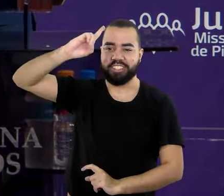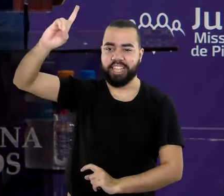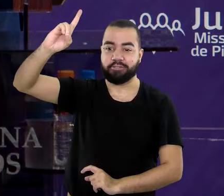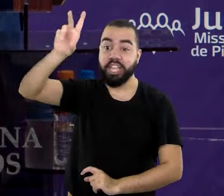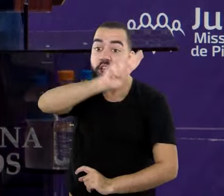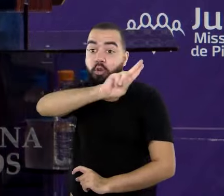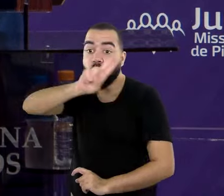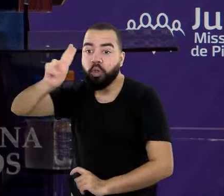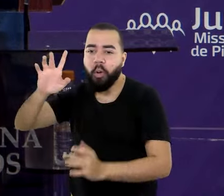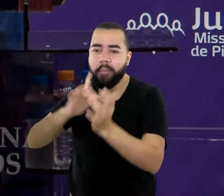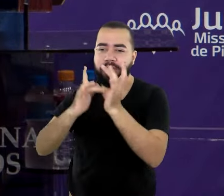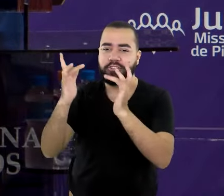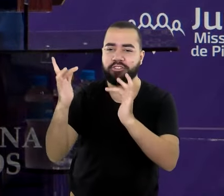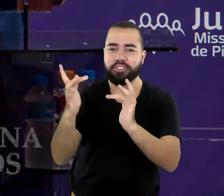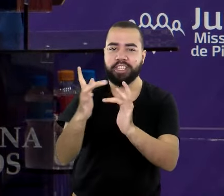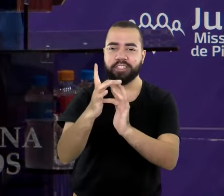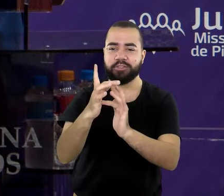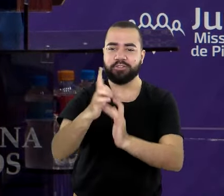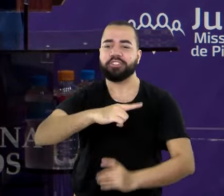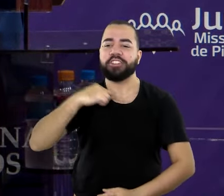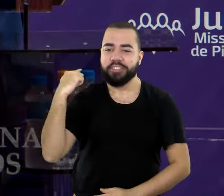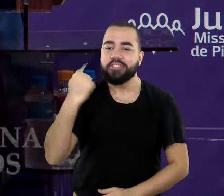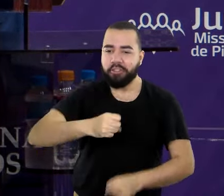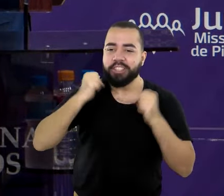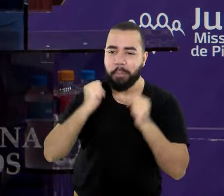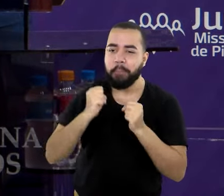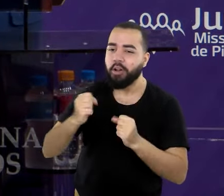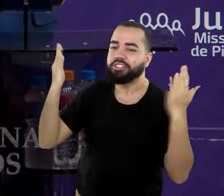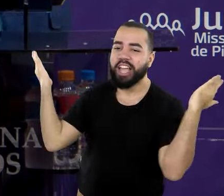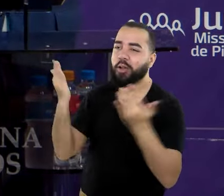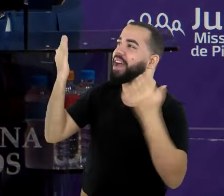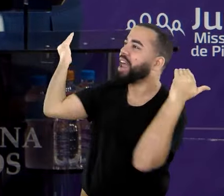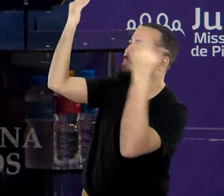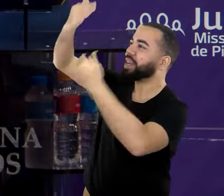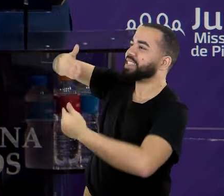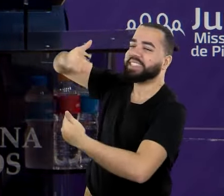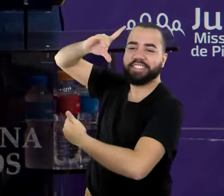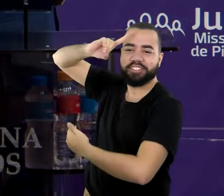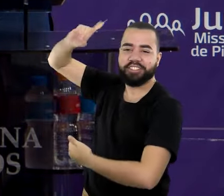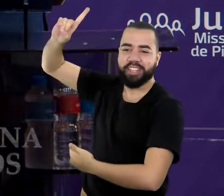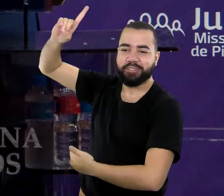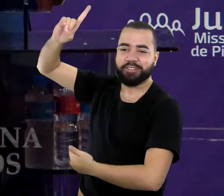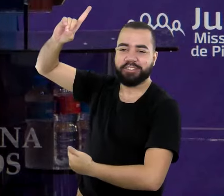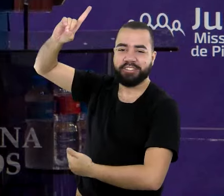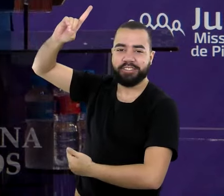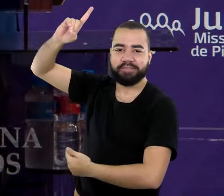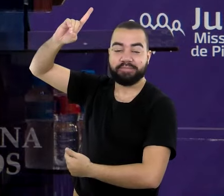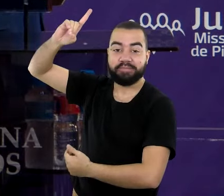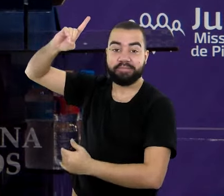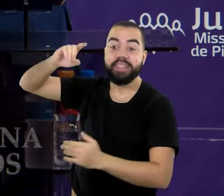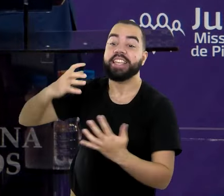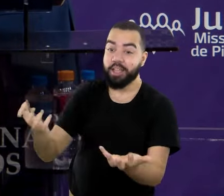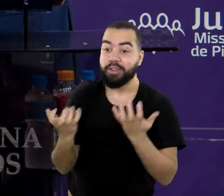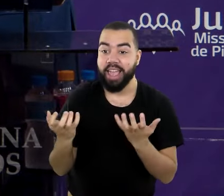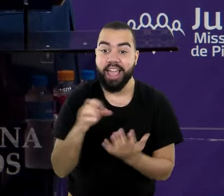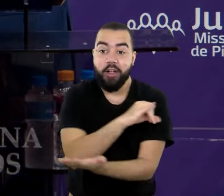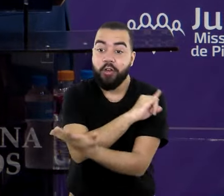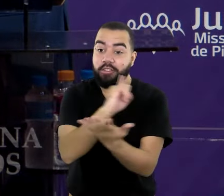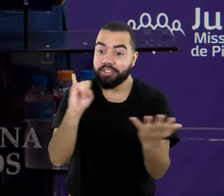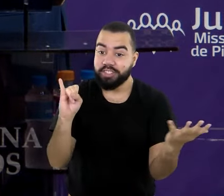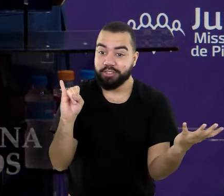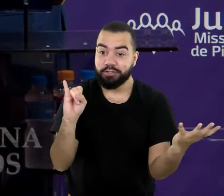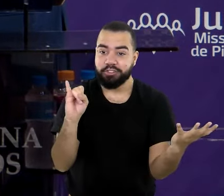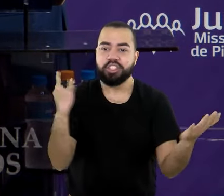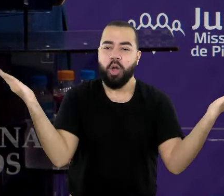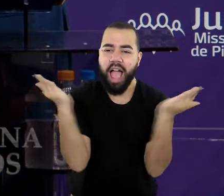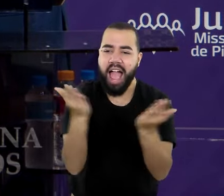em nome de Jesus nós possamos estar na frente de Deus. 오늘 여러분들이 모두 하나님을 예배하고 있는 줄로 믿습니다. E eu creio que todos aqui estão hoje